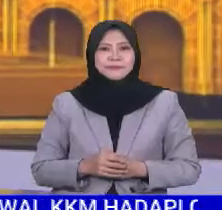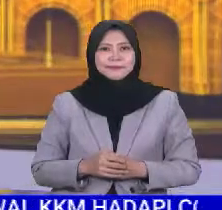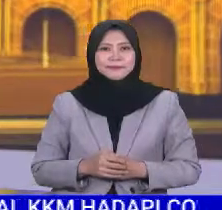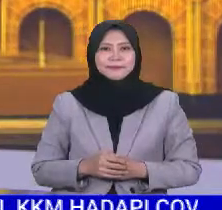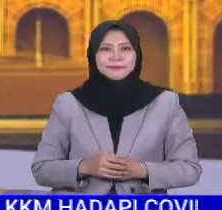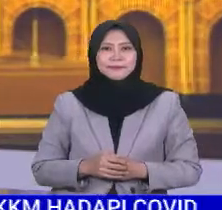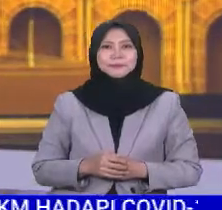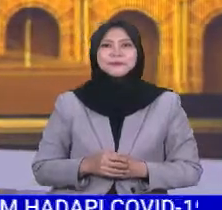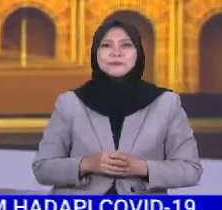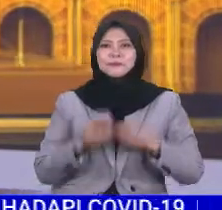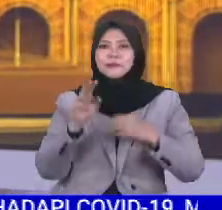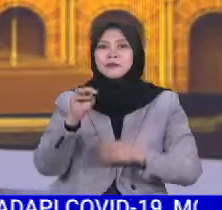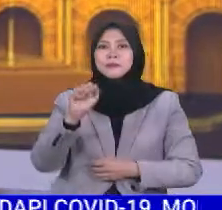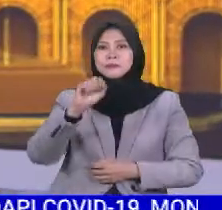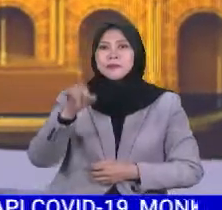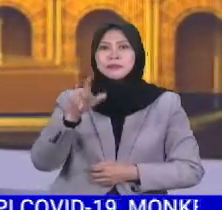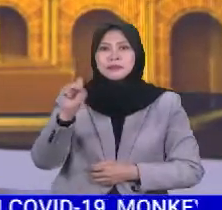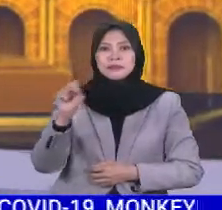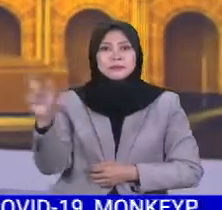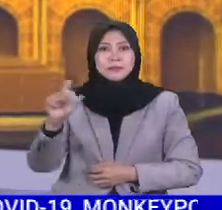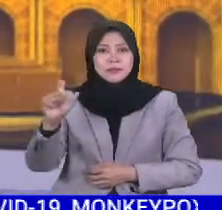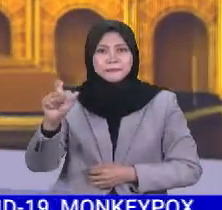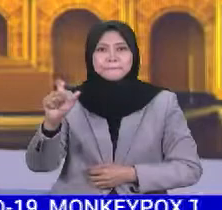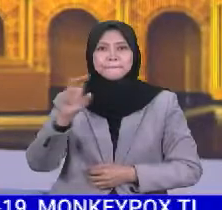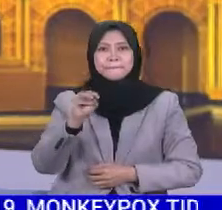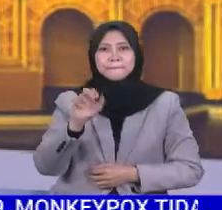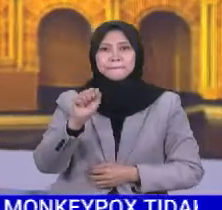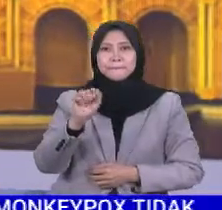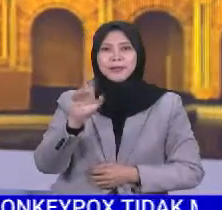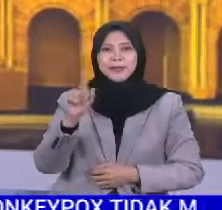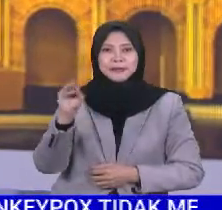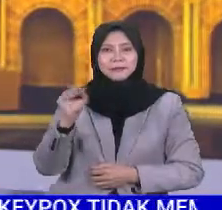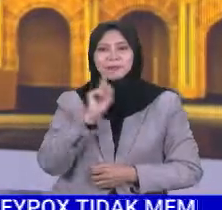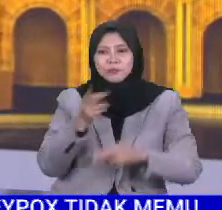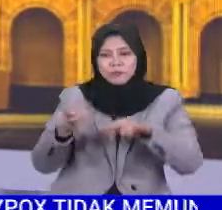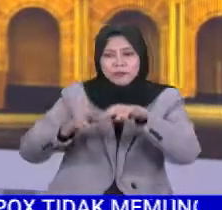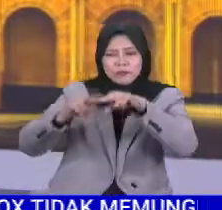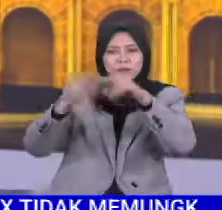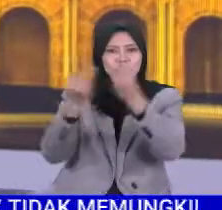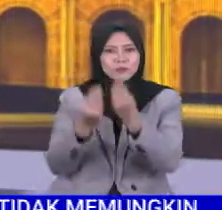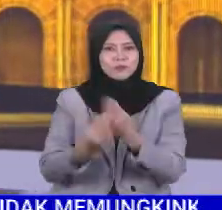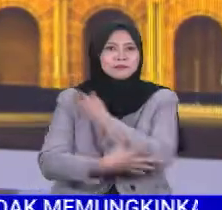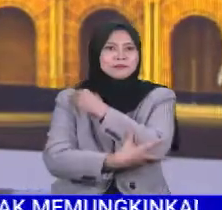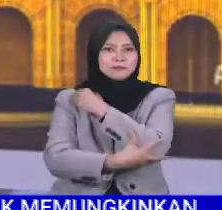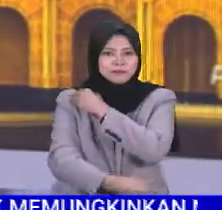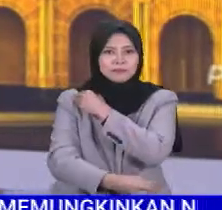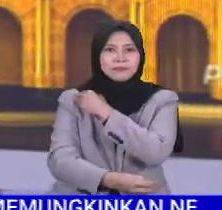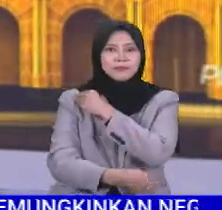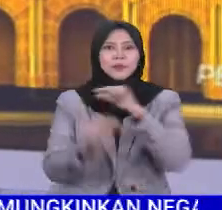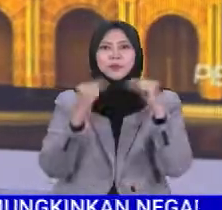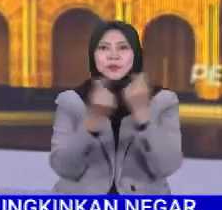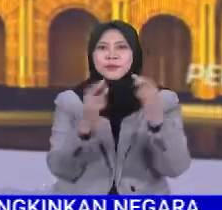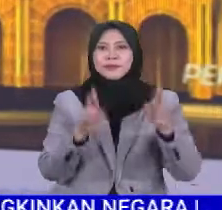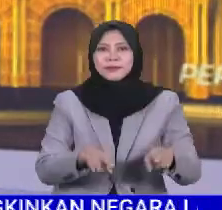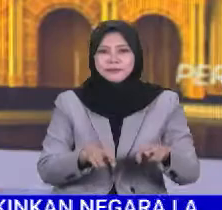Baik, Majlis Agama Islam dan Adat Melayu Terengganu Maidam menjangkakan berlaku peningkatan bilangan asnaf fakir dan miskin dalam kalangan